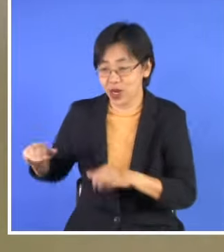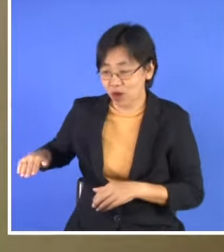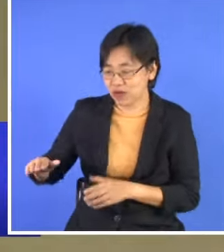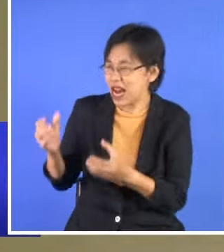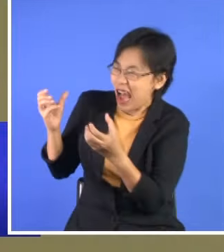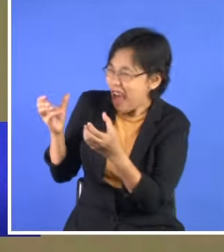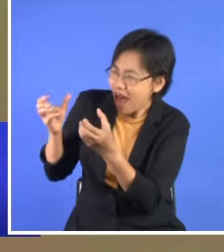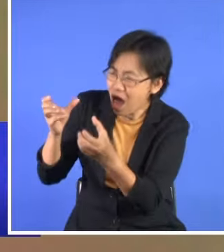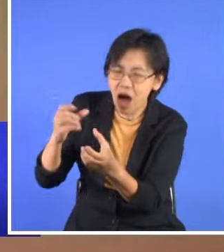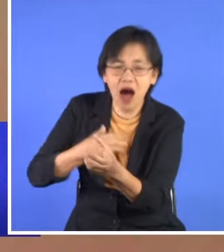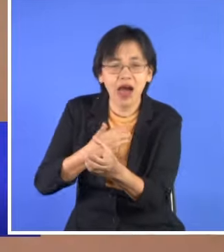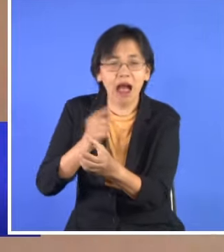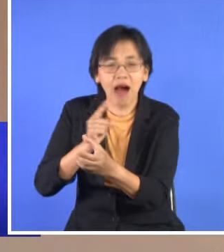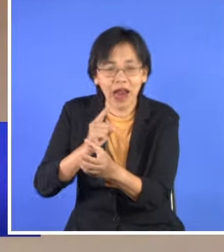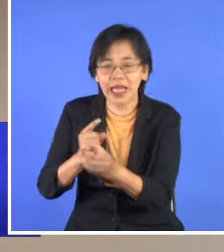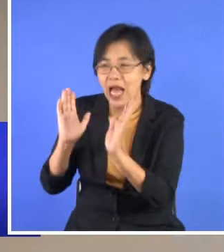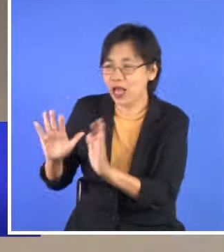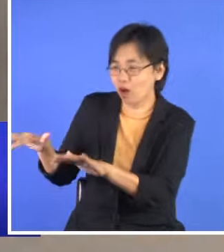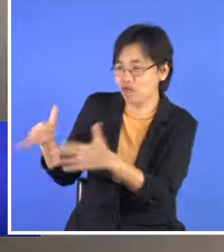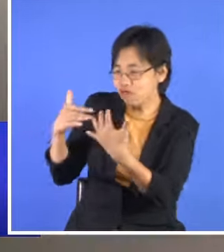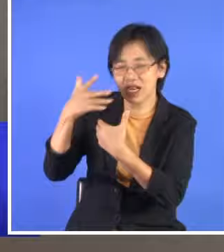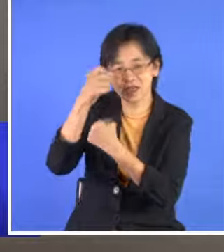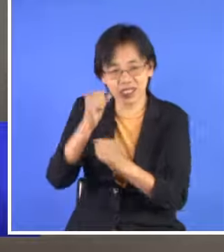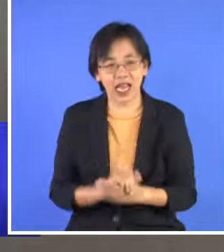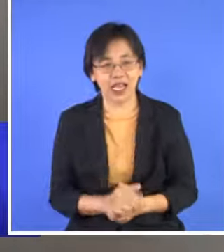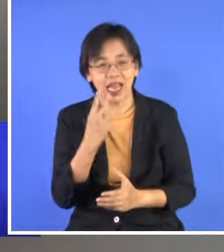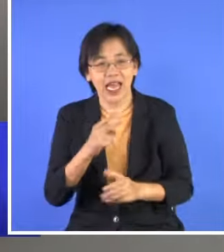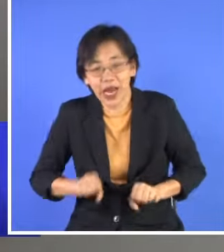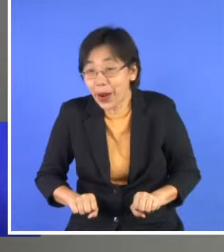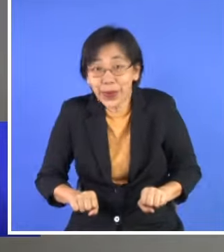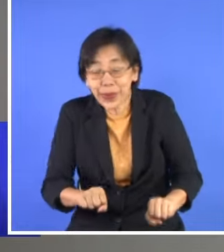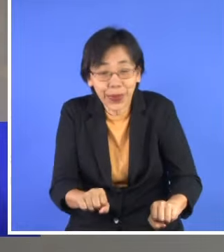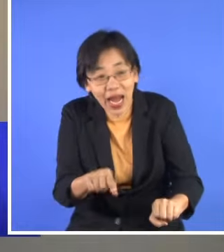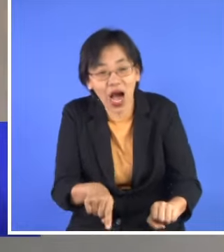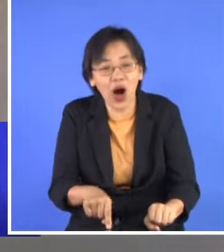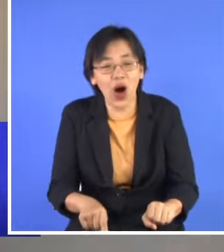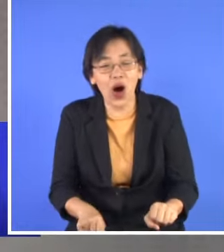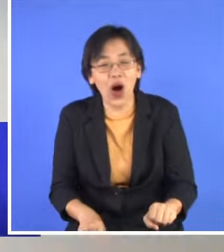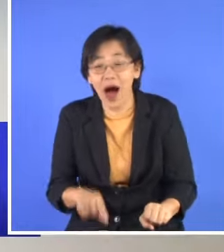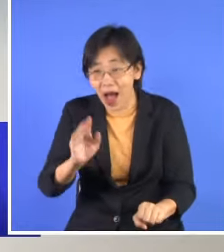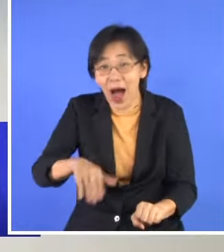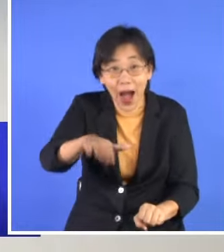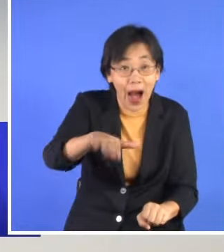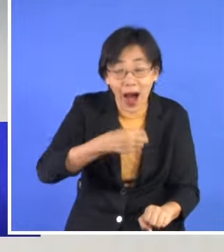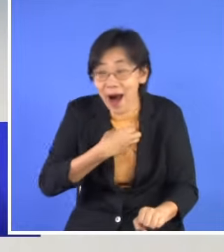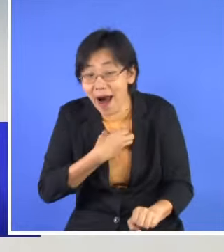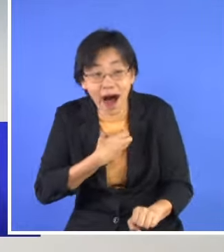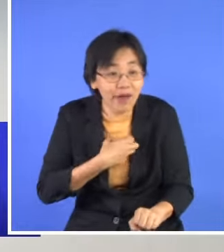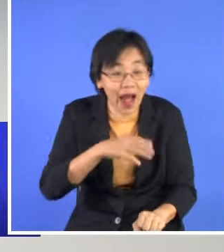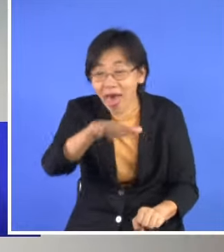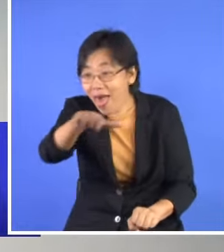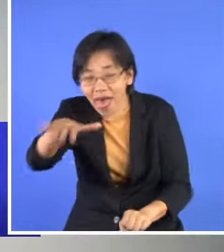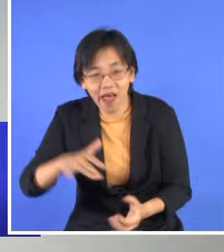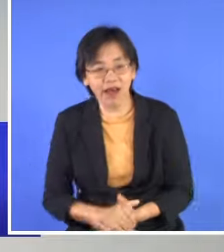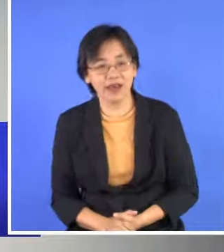ะครับเพื่ออยากจะให้เป็นที่จุดที่สนใจเห็นใครมาก็กวักมือเรียกเลยเอาโลงศพไหมคะนี่นะครับมาอะไรประม